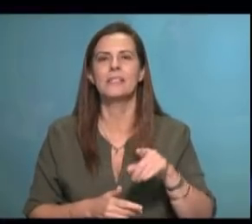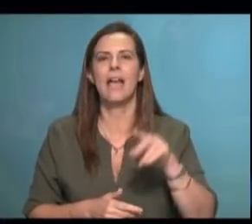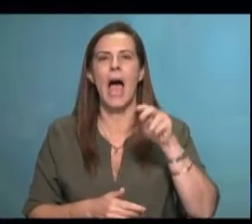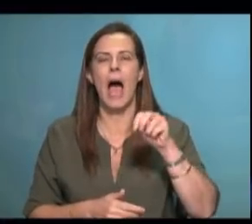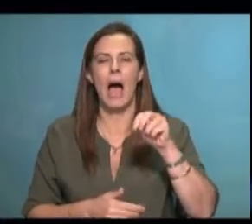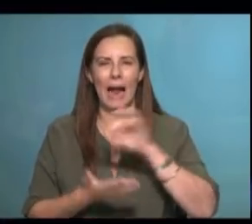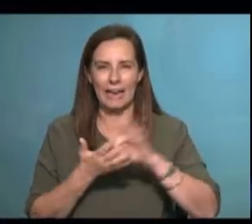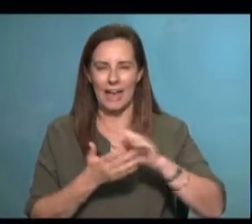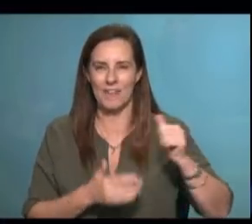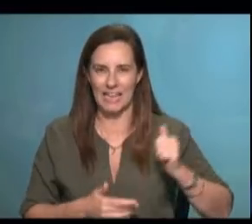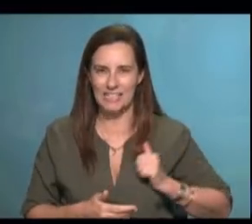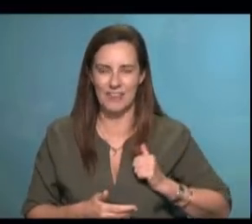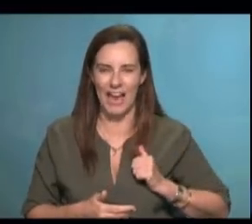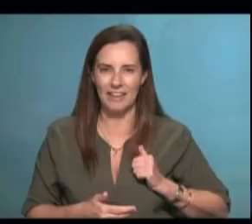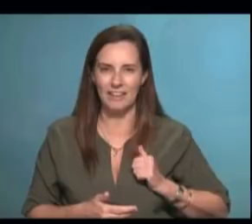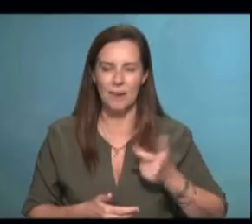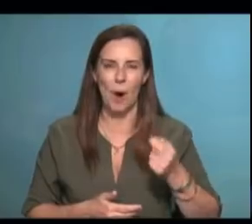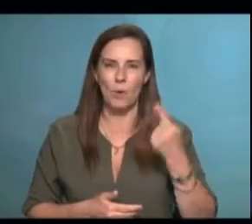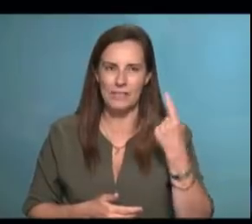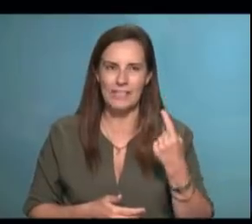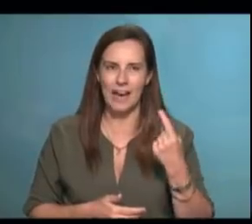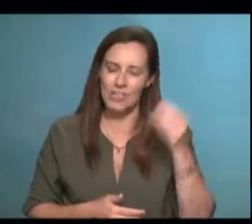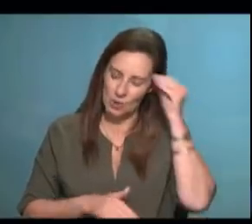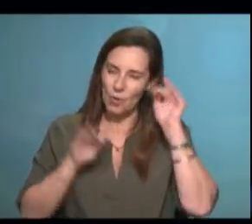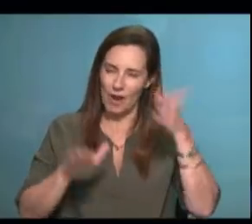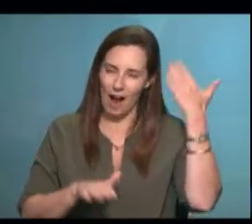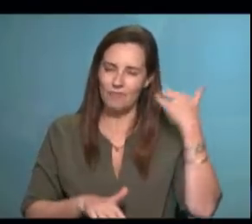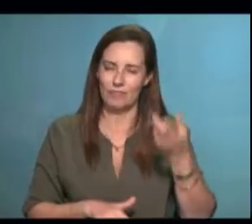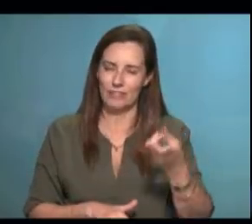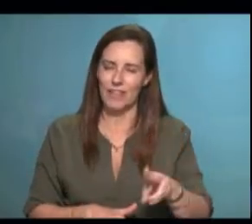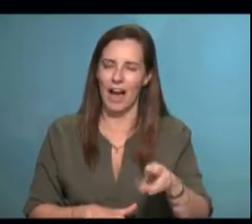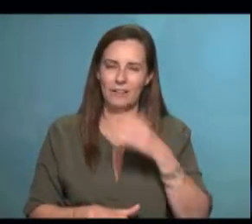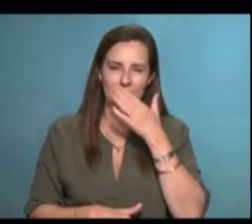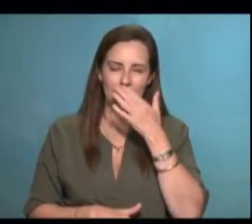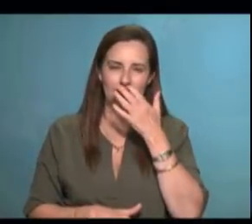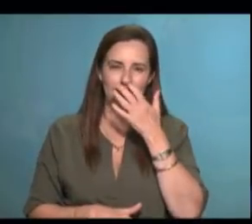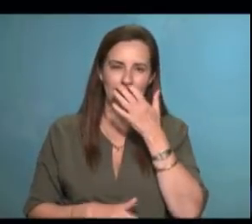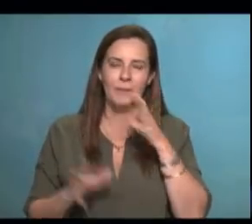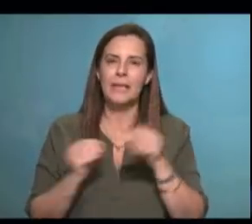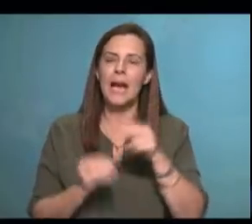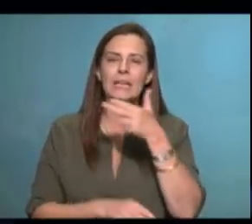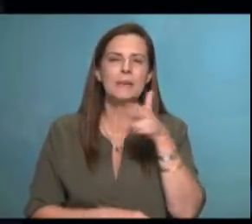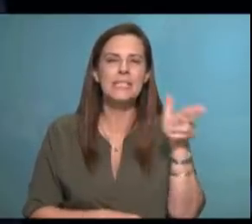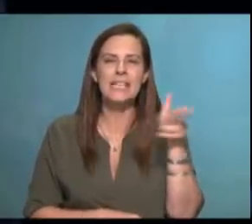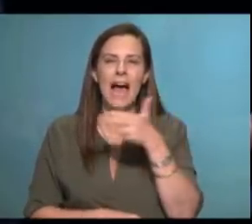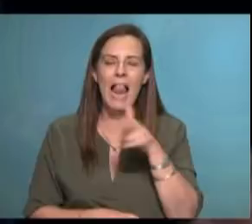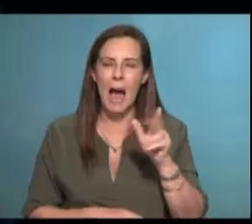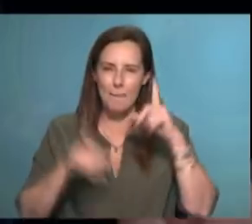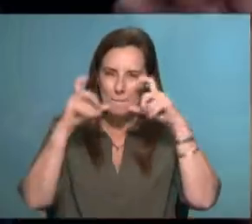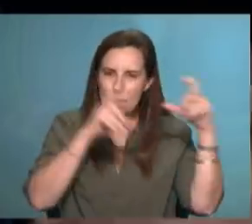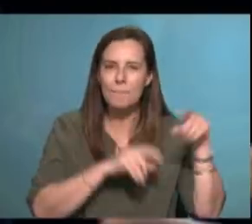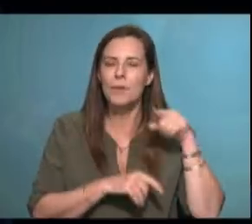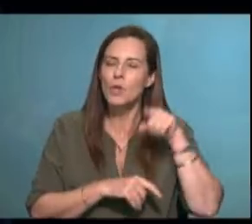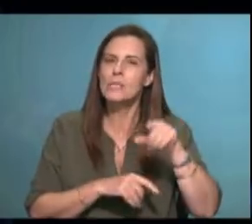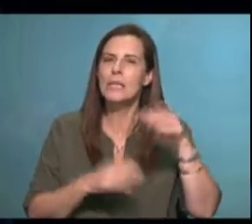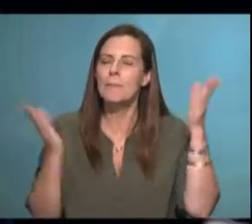הצבאי של הערוץ הראשון, או טלוויזיה ישראלית, זיכרונו לברכה, אז יחד עם צלם בשם בניה בן נון, יוסעים לסיני,